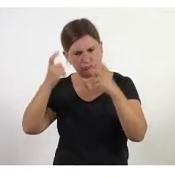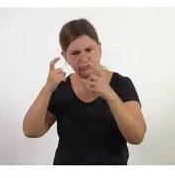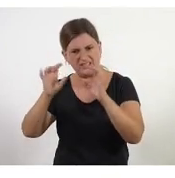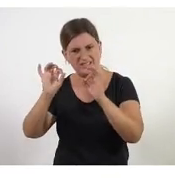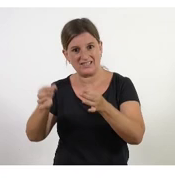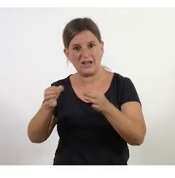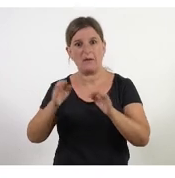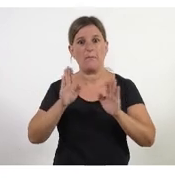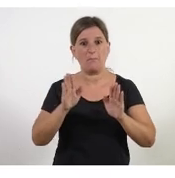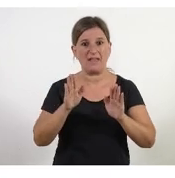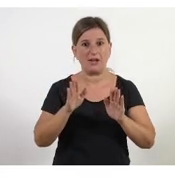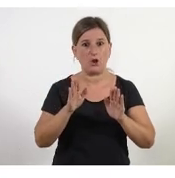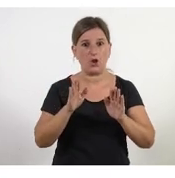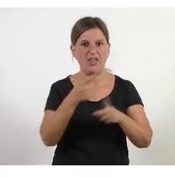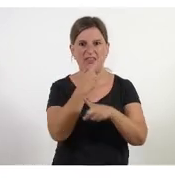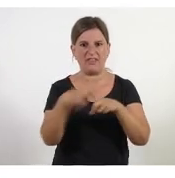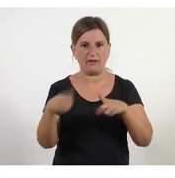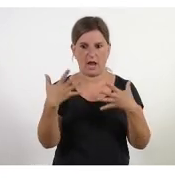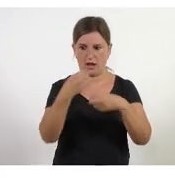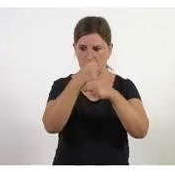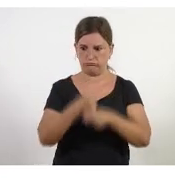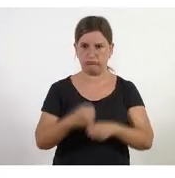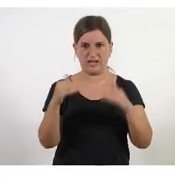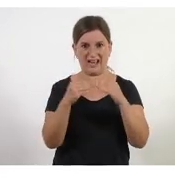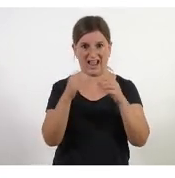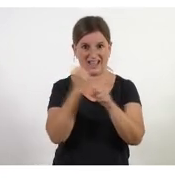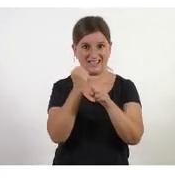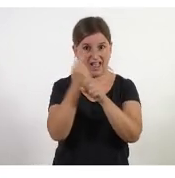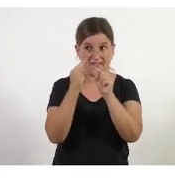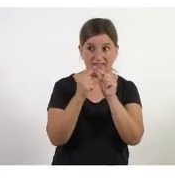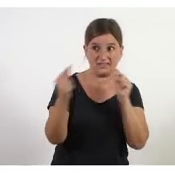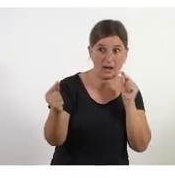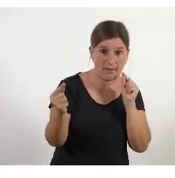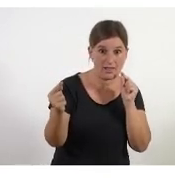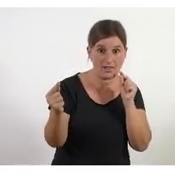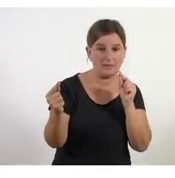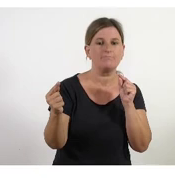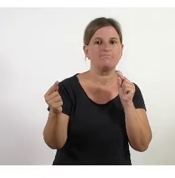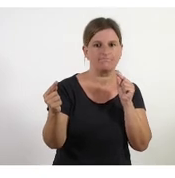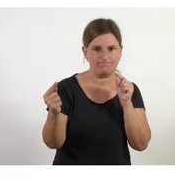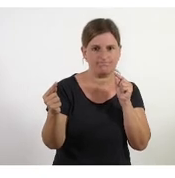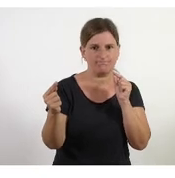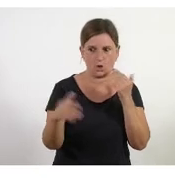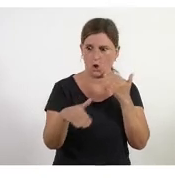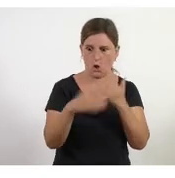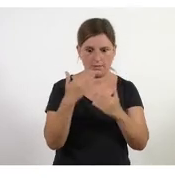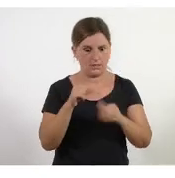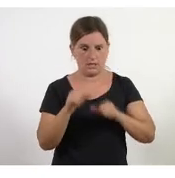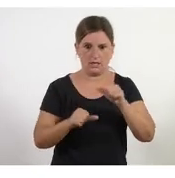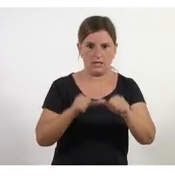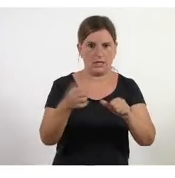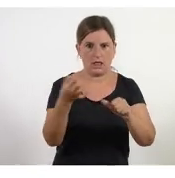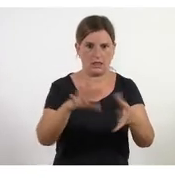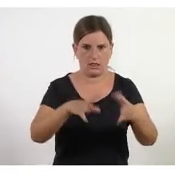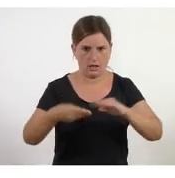canvi d'estar treballant a casa els ha suposat uns primers dies